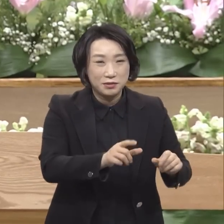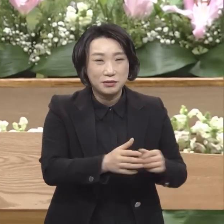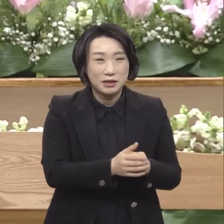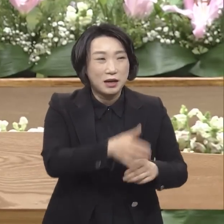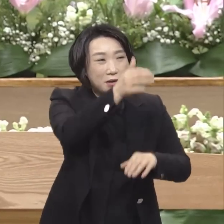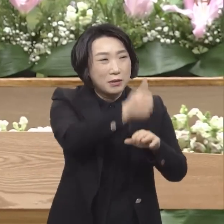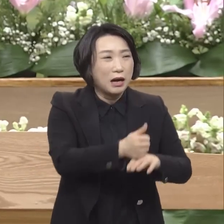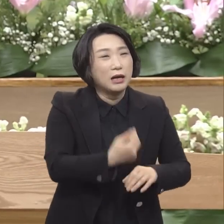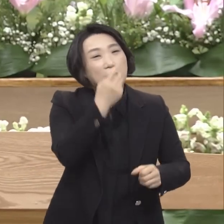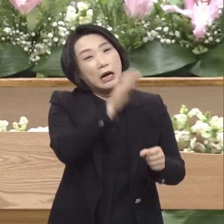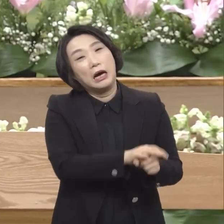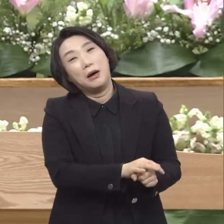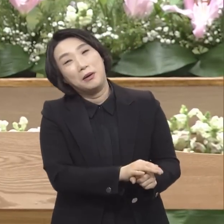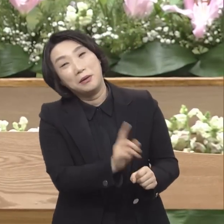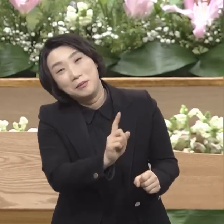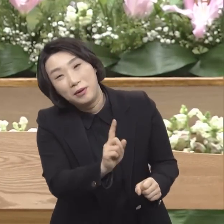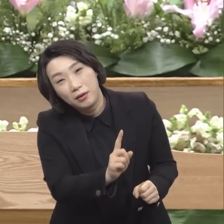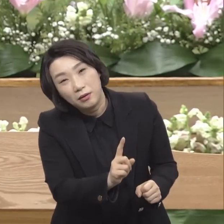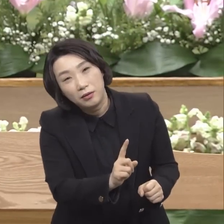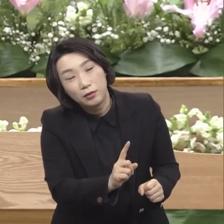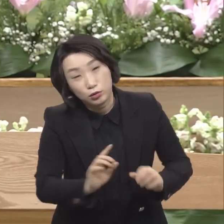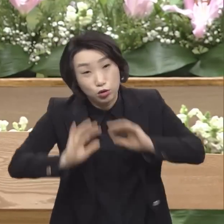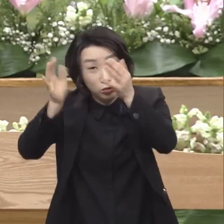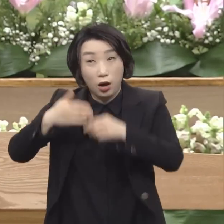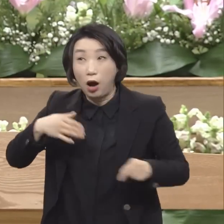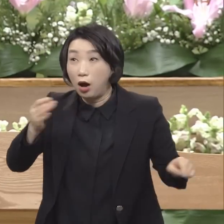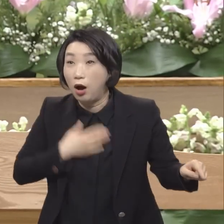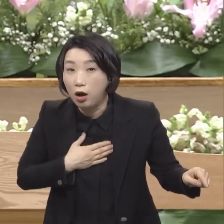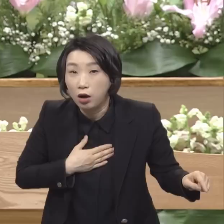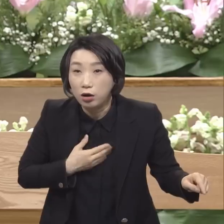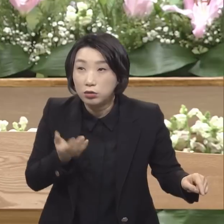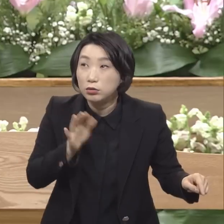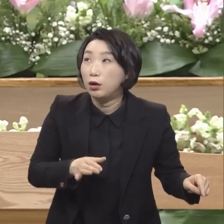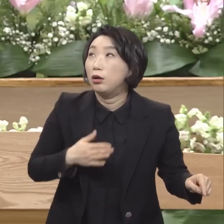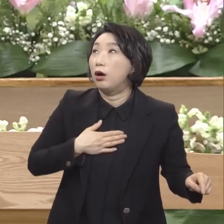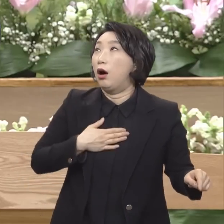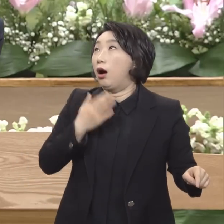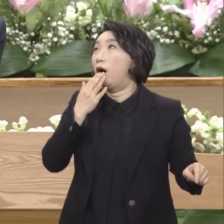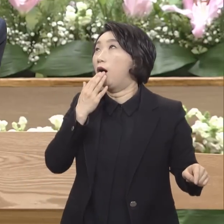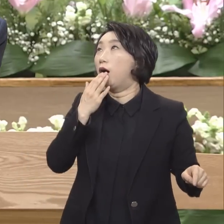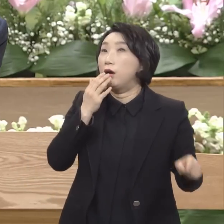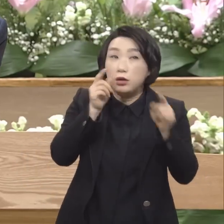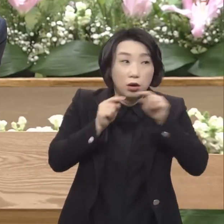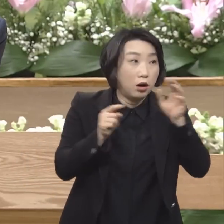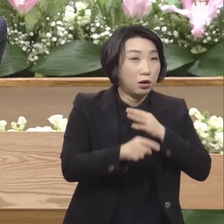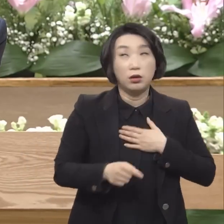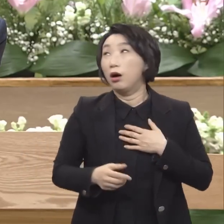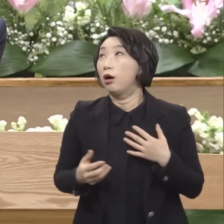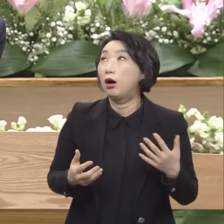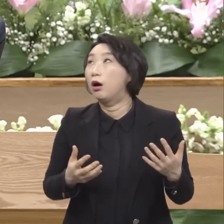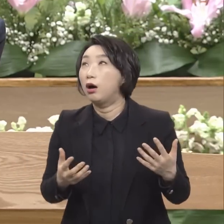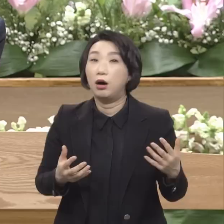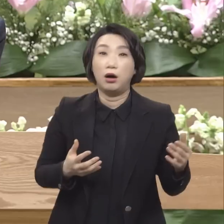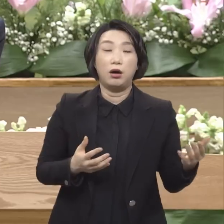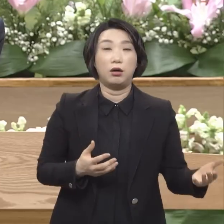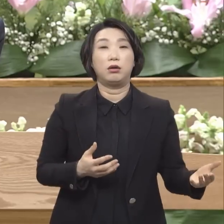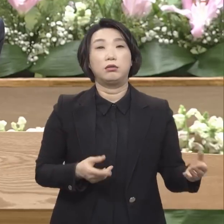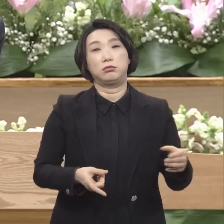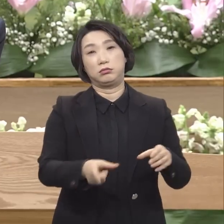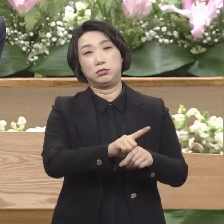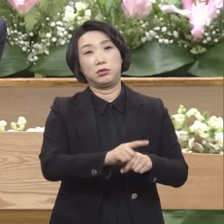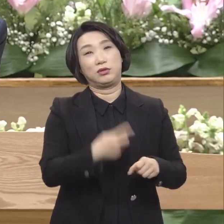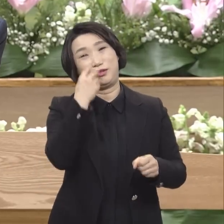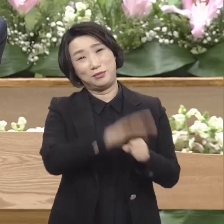최후의 서글픈 것이 뭐냐? 천국 갈 줄 알았더니 왜 내가 지옥에 와 있노?